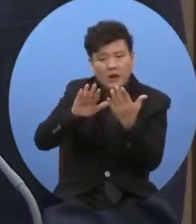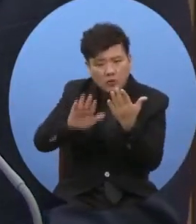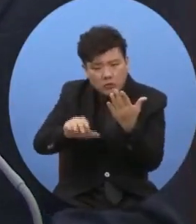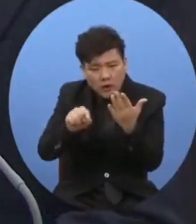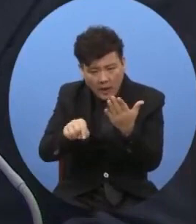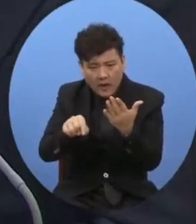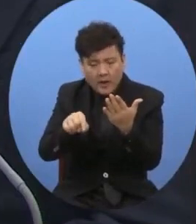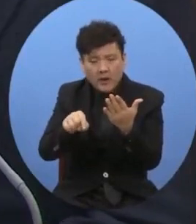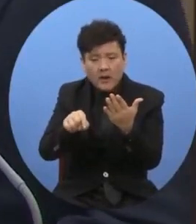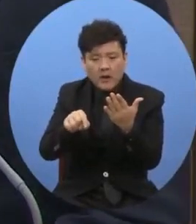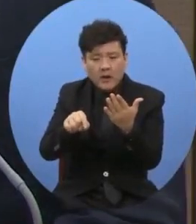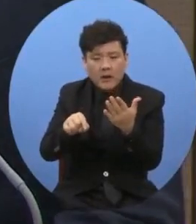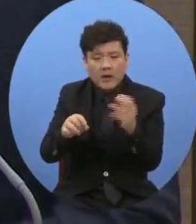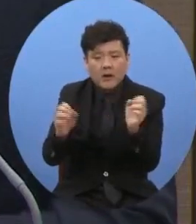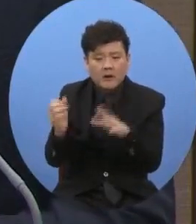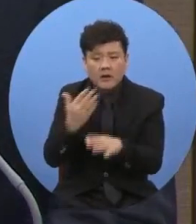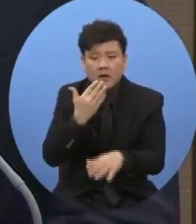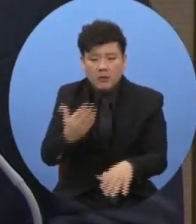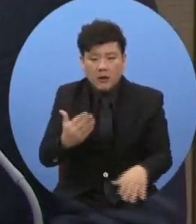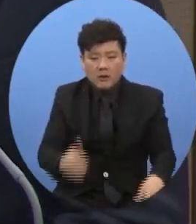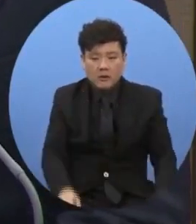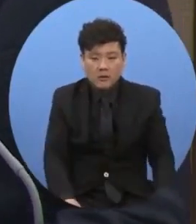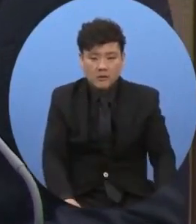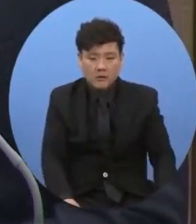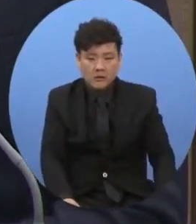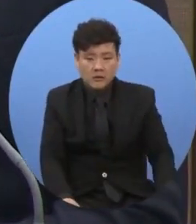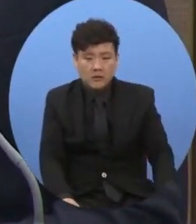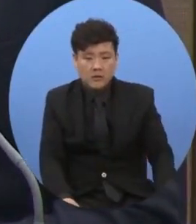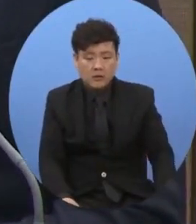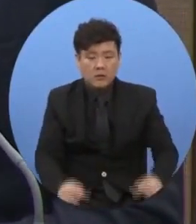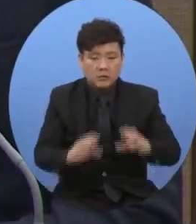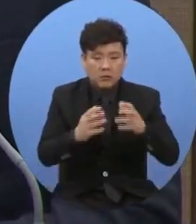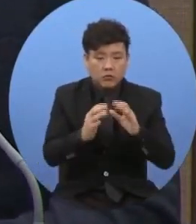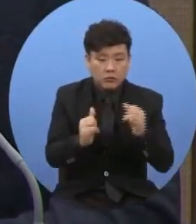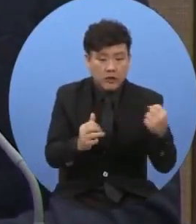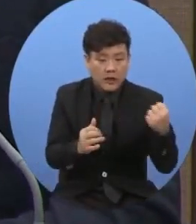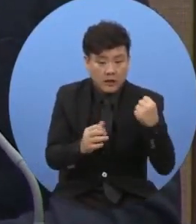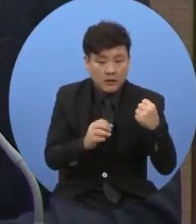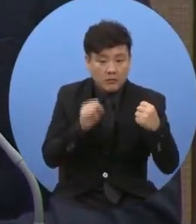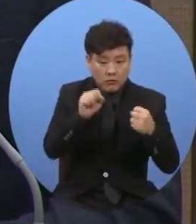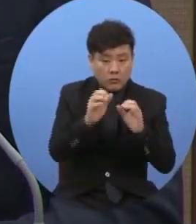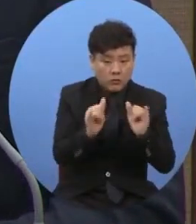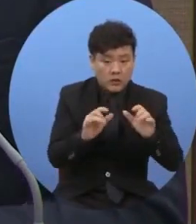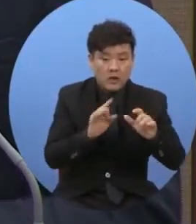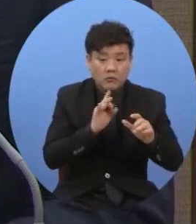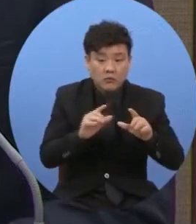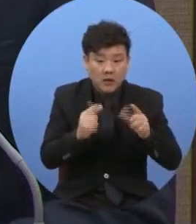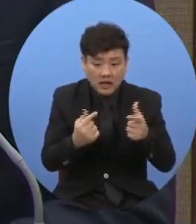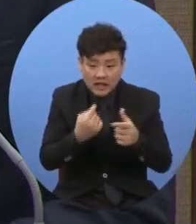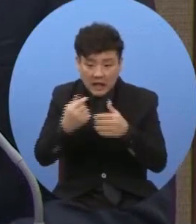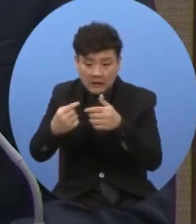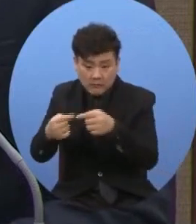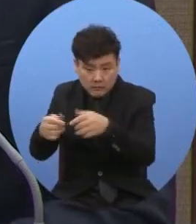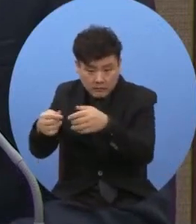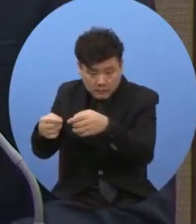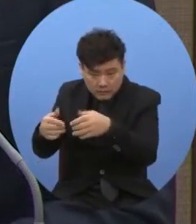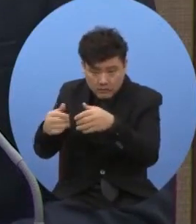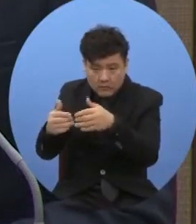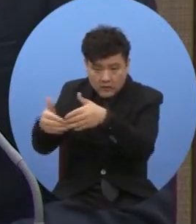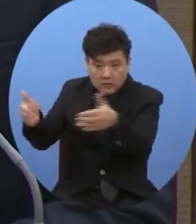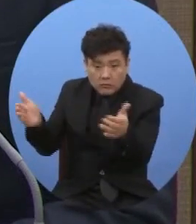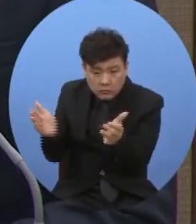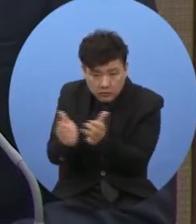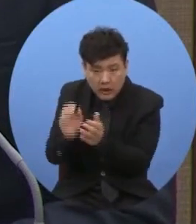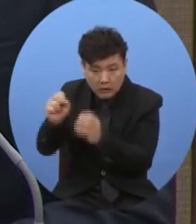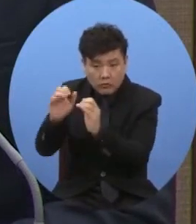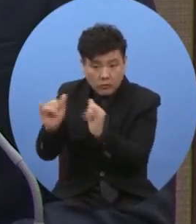내다보고 있습니다. 표가 된다고 생각하면 국민의힘 후보뿐만 아니라 민주당 후보들도 그 공약을 걸 수 있다라는 점이 되게